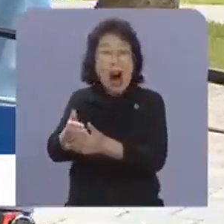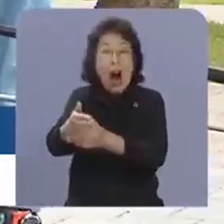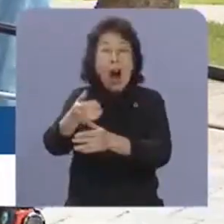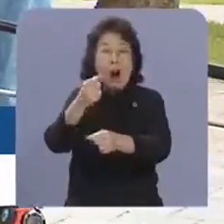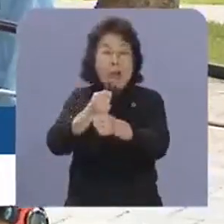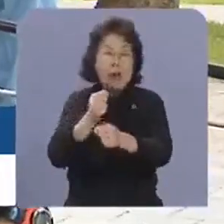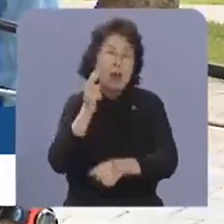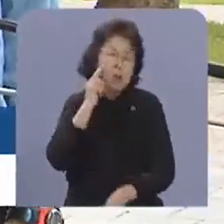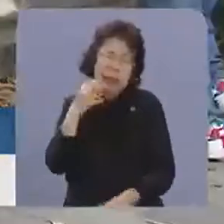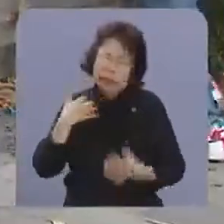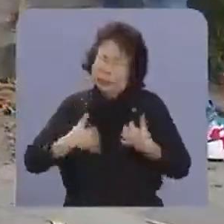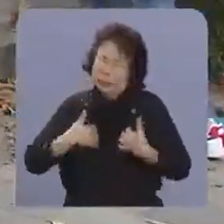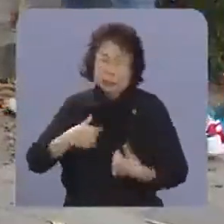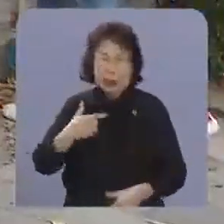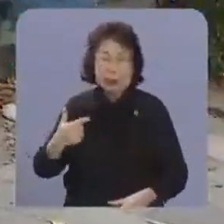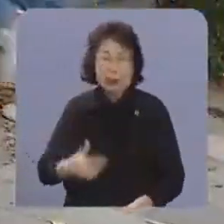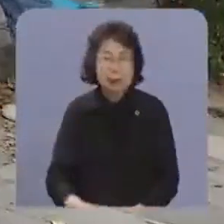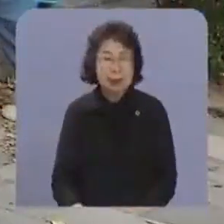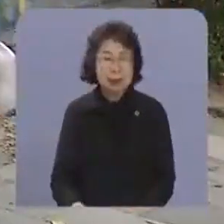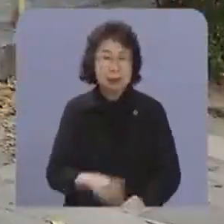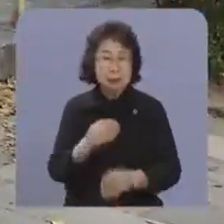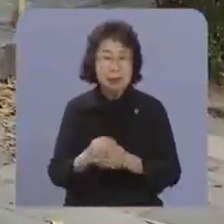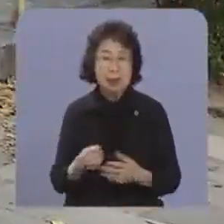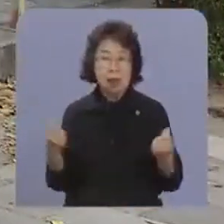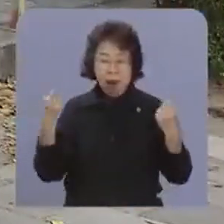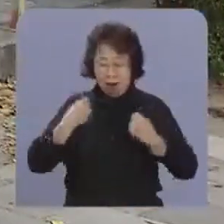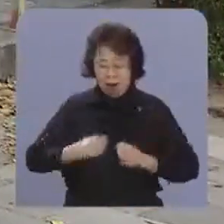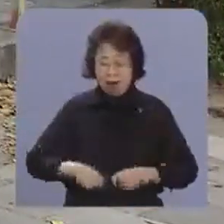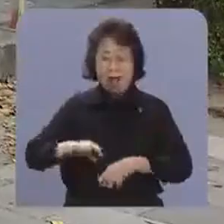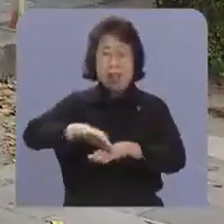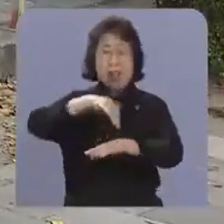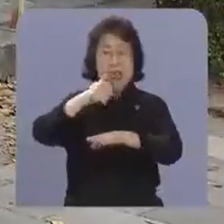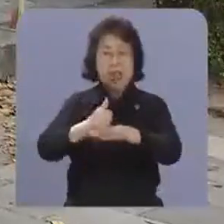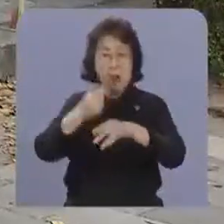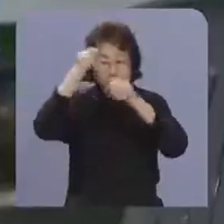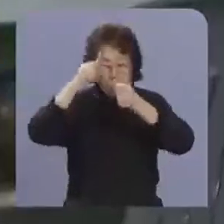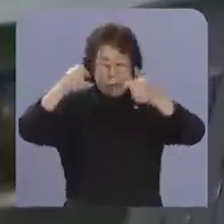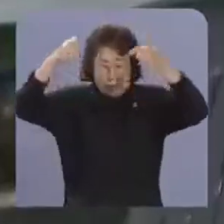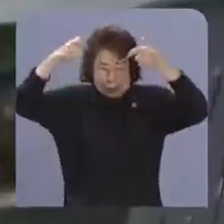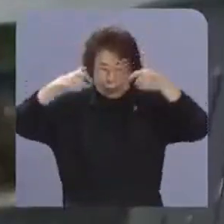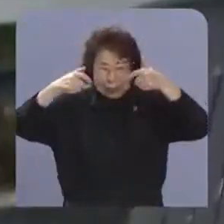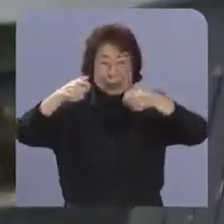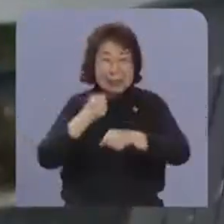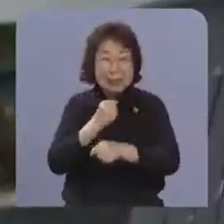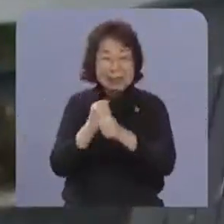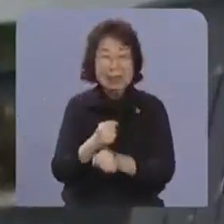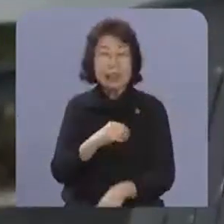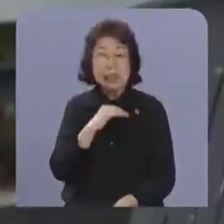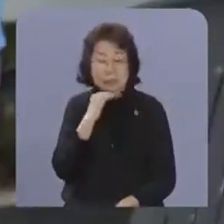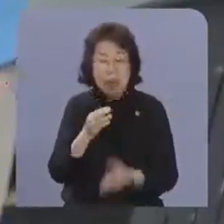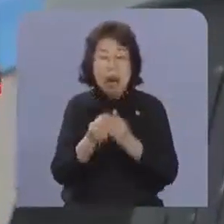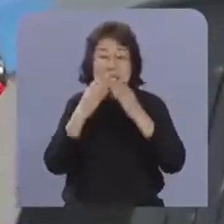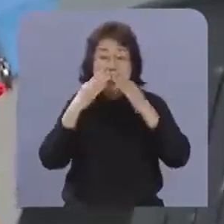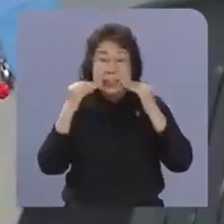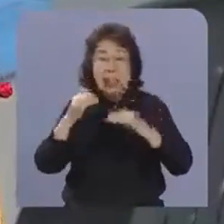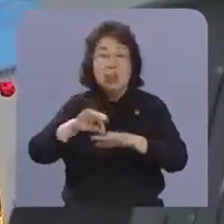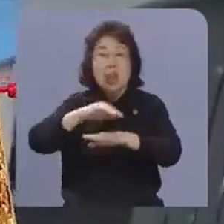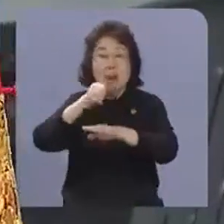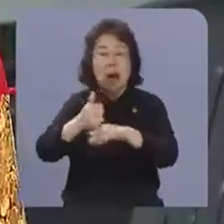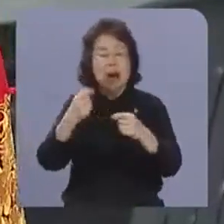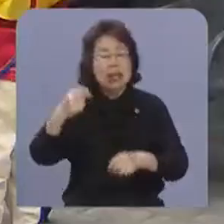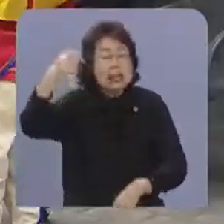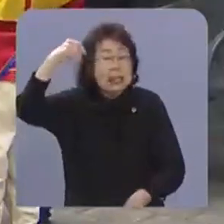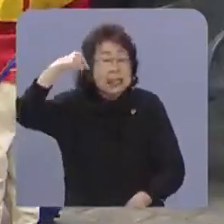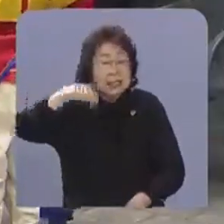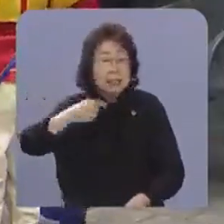만들어내니까 재밌었어요. 곤룡포를 입고 임금님 모자를 쓴 어린이들은 잠시나마 세종대왕이 된 것 같은 기분을